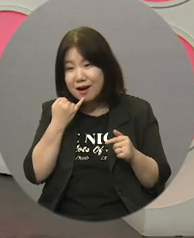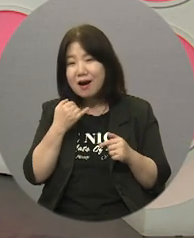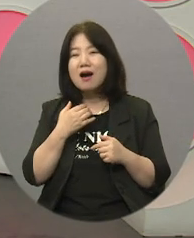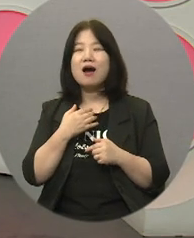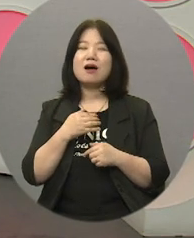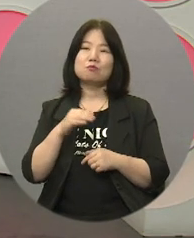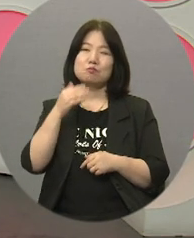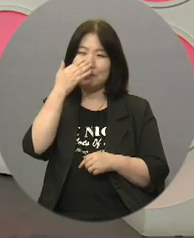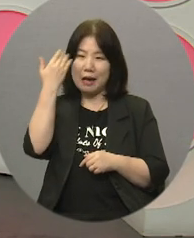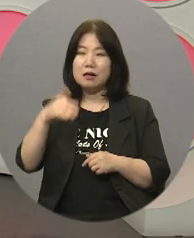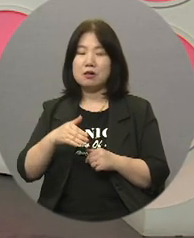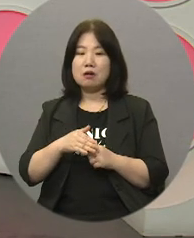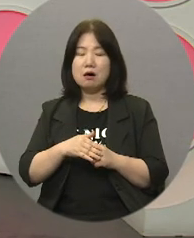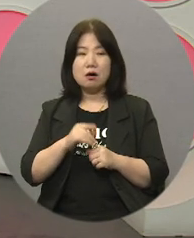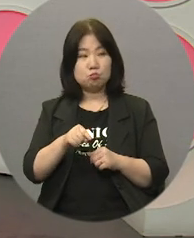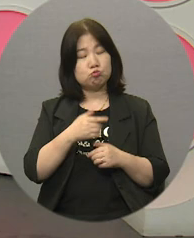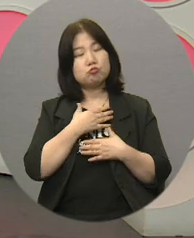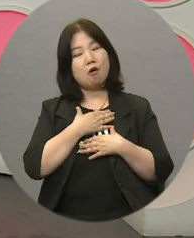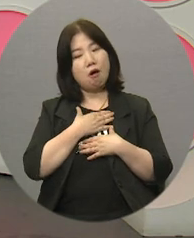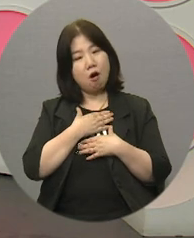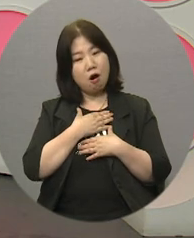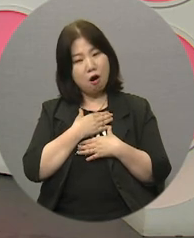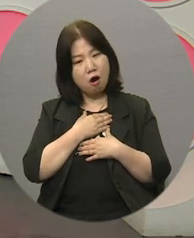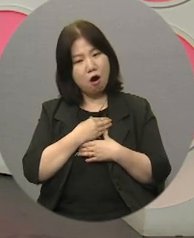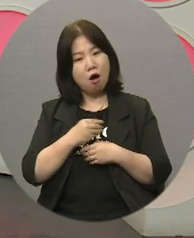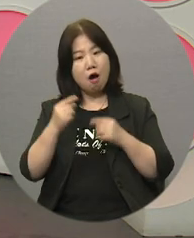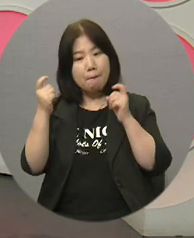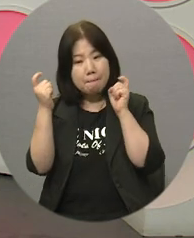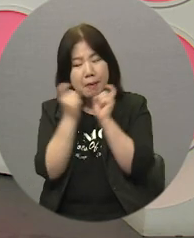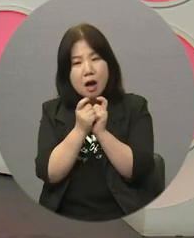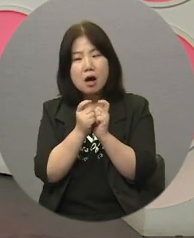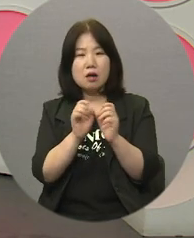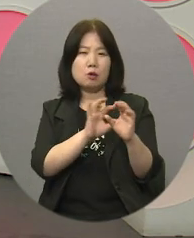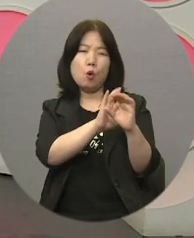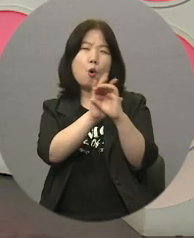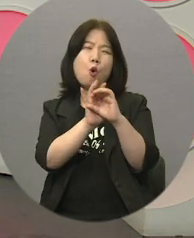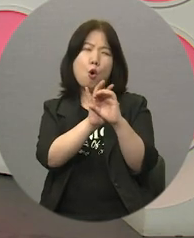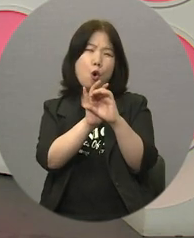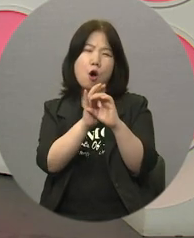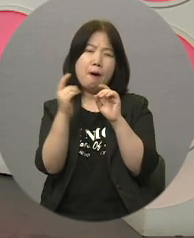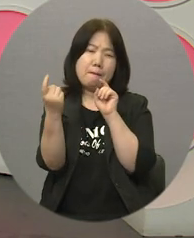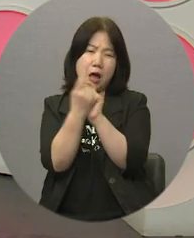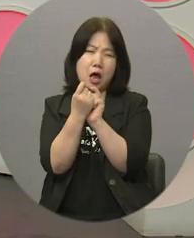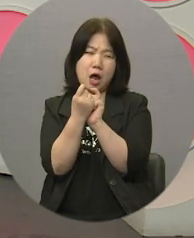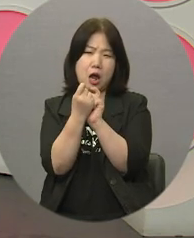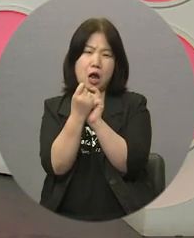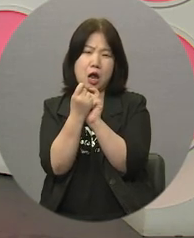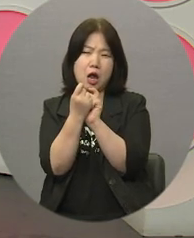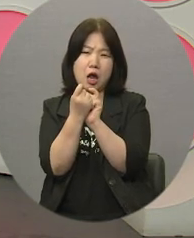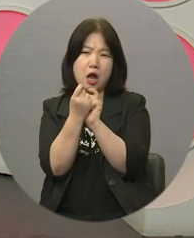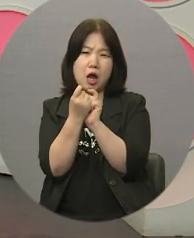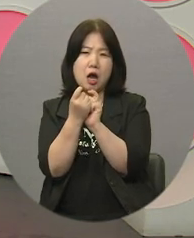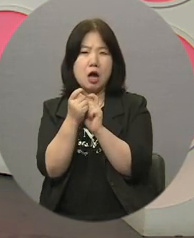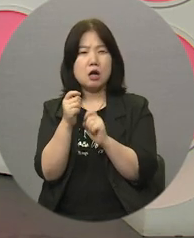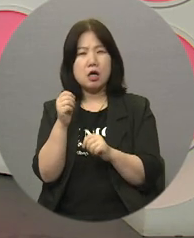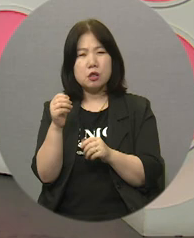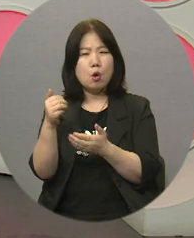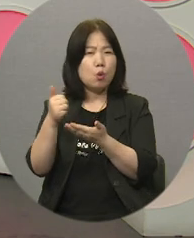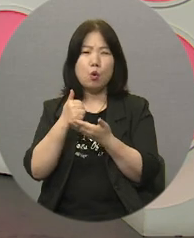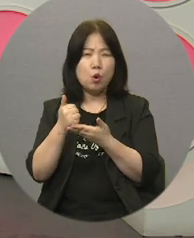할 그때 코로나가 덮쳐 여행객이 없어